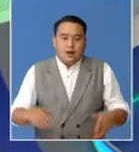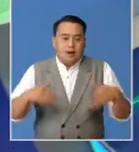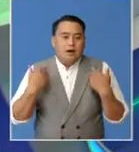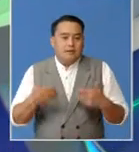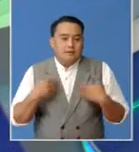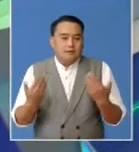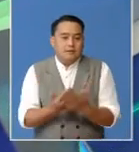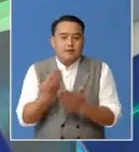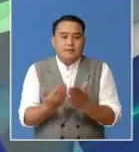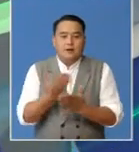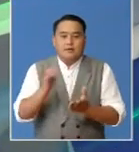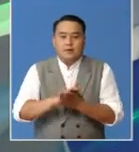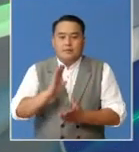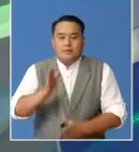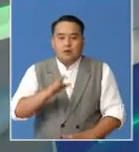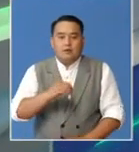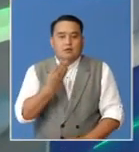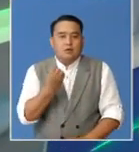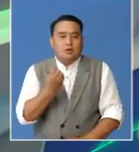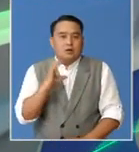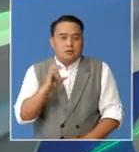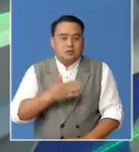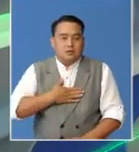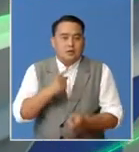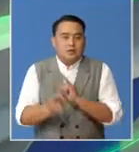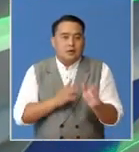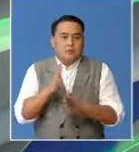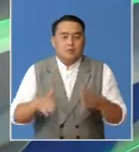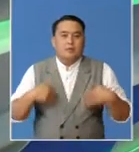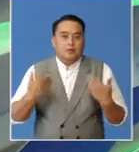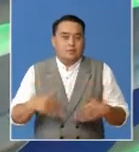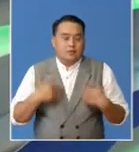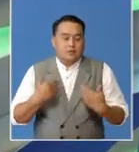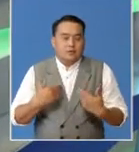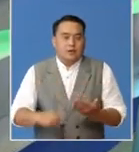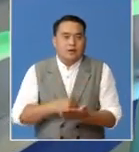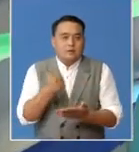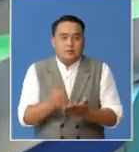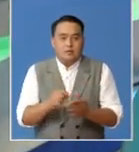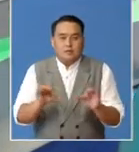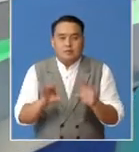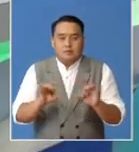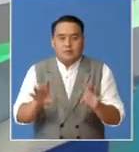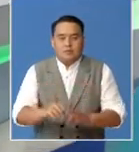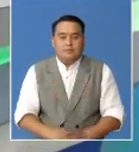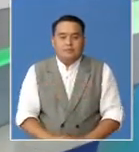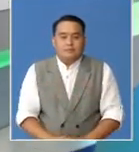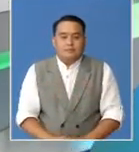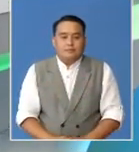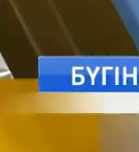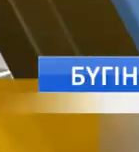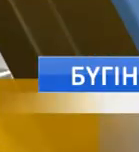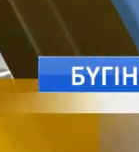Ассалаумағалейкум, ардақты ағайын, жетісу арнасында жаңалықтар топтамасы студияда Шыңғыс Қалиден, сурд аудармада Марат Құмабек. Алдымен аңдатпа.